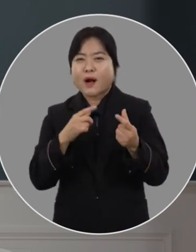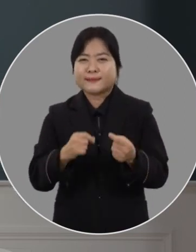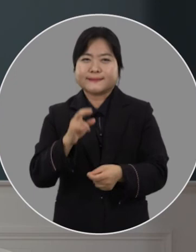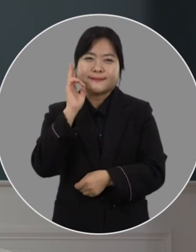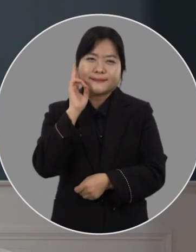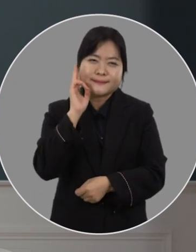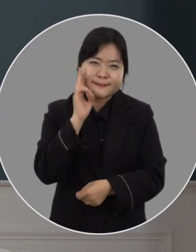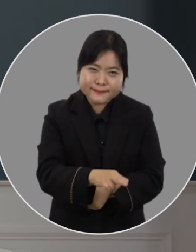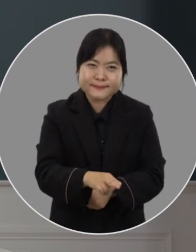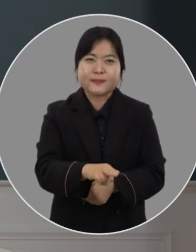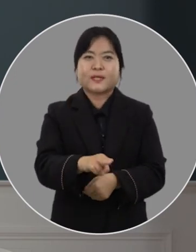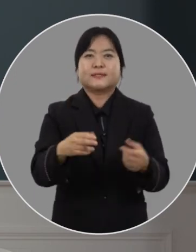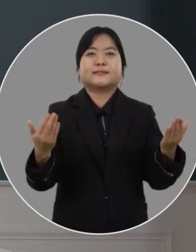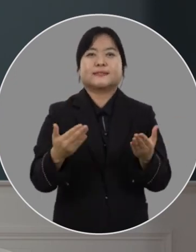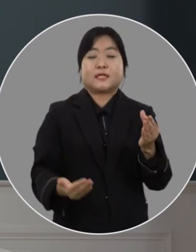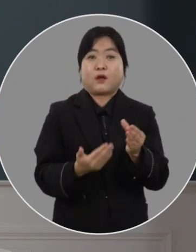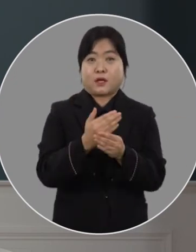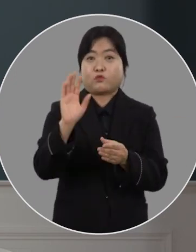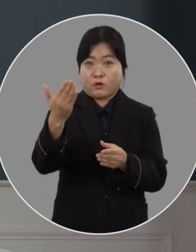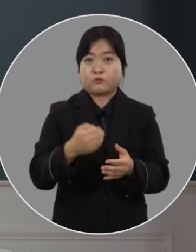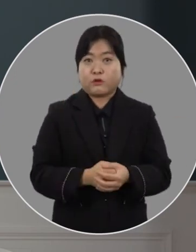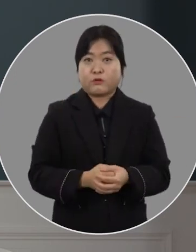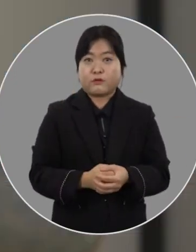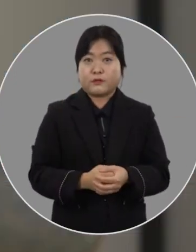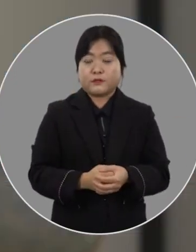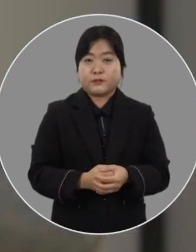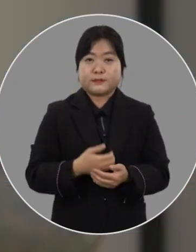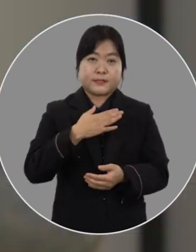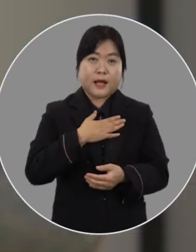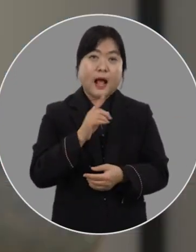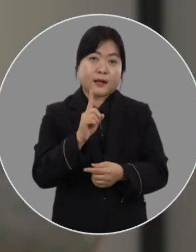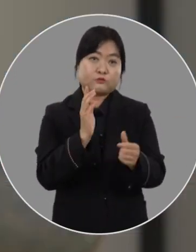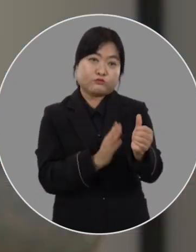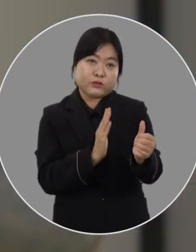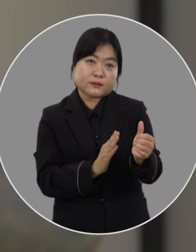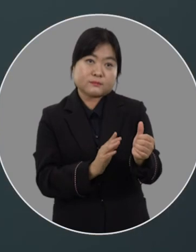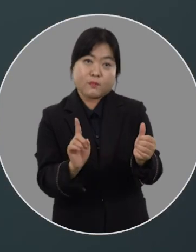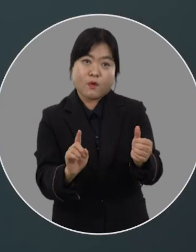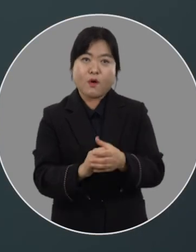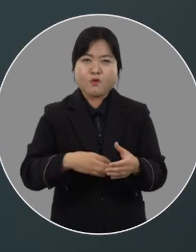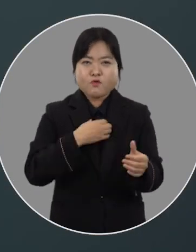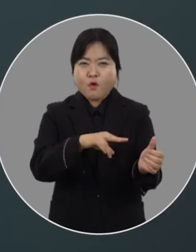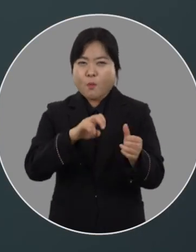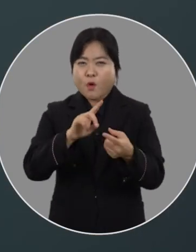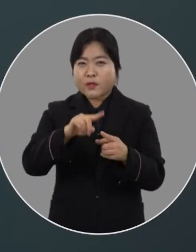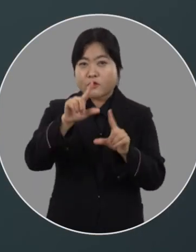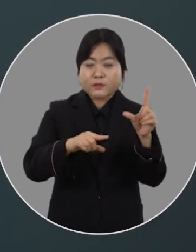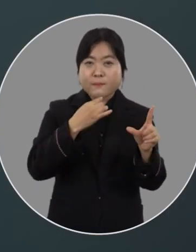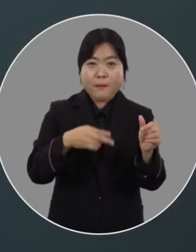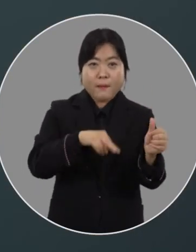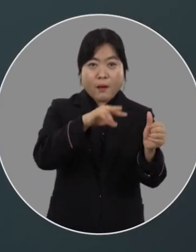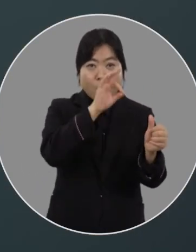혐오와 같은 잔혹한 일들이 일어나게 되었고요. 제가 한 가지 부탁드릴 것은 혐오의